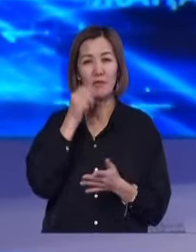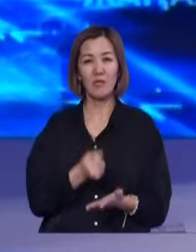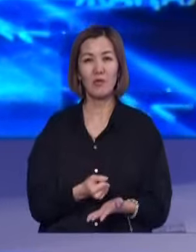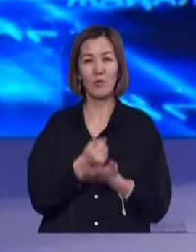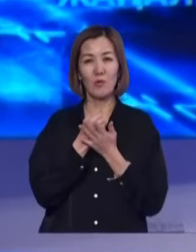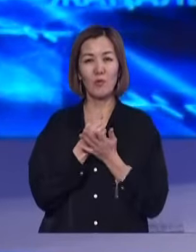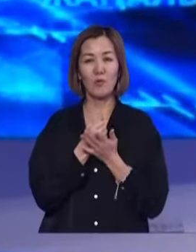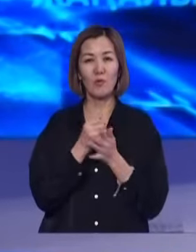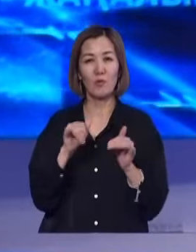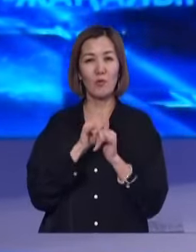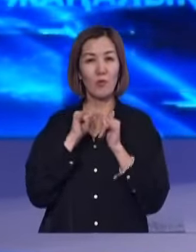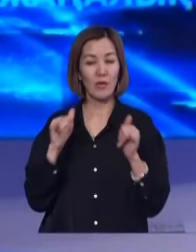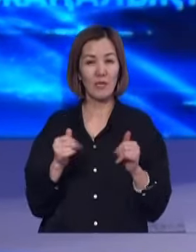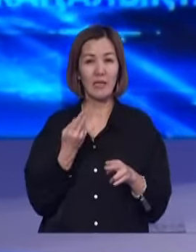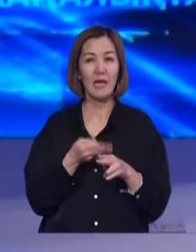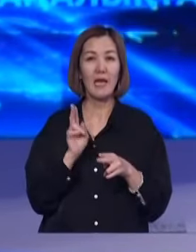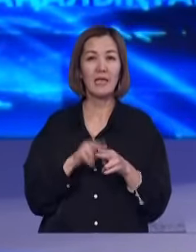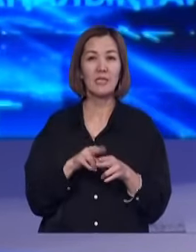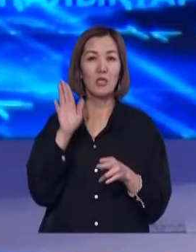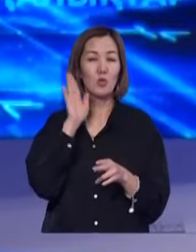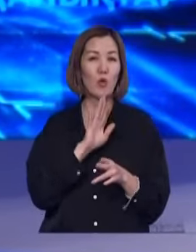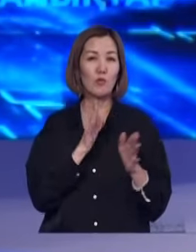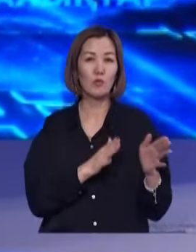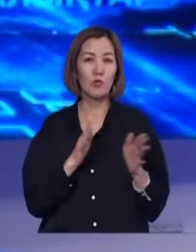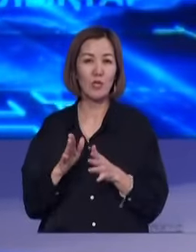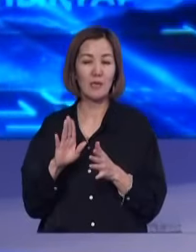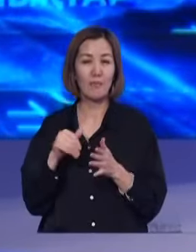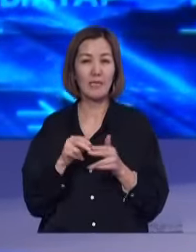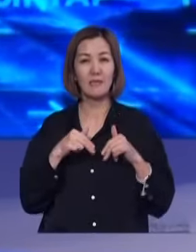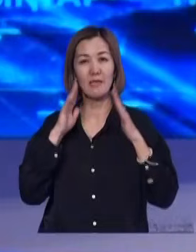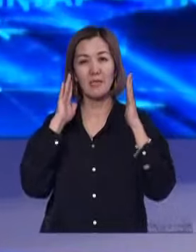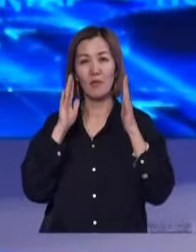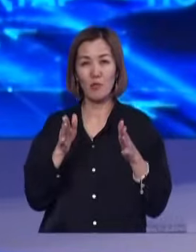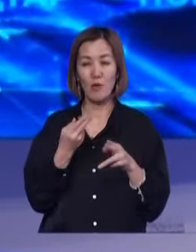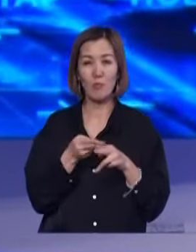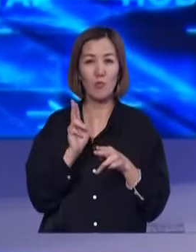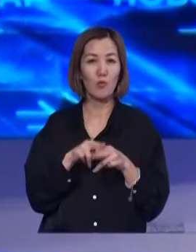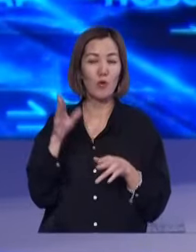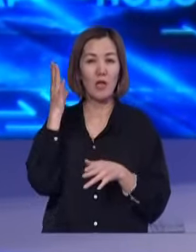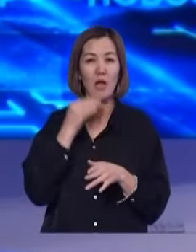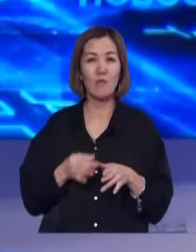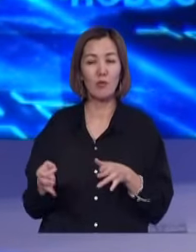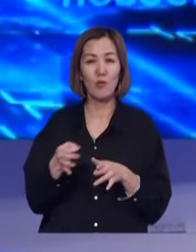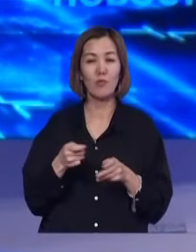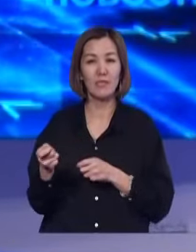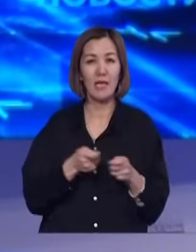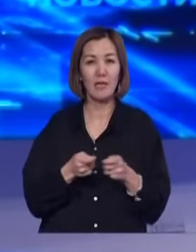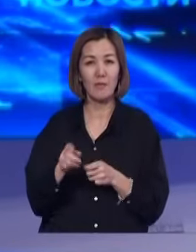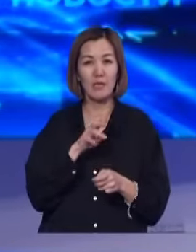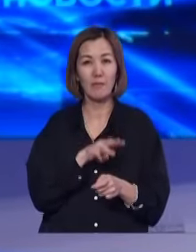Ауыл шаруашылығына мемлекеттік қолдау артат, әсіресе суару жүйелері басты назарда болмақ. Бұл туралы Алматы облысының әкімі